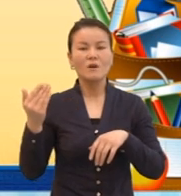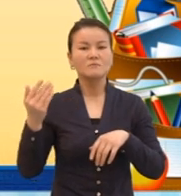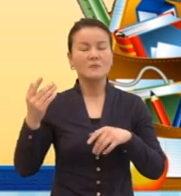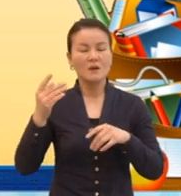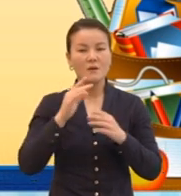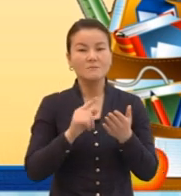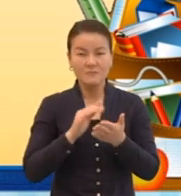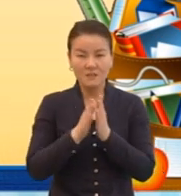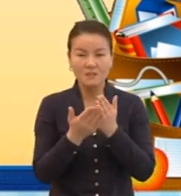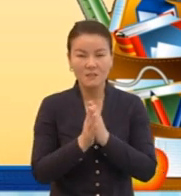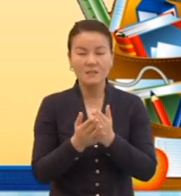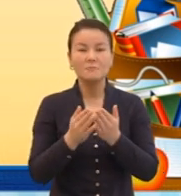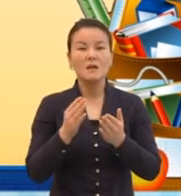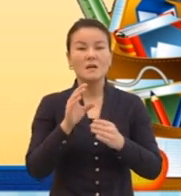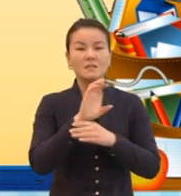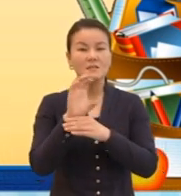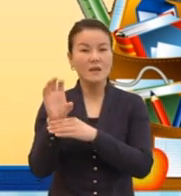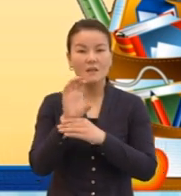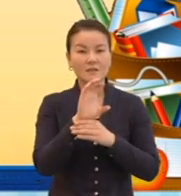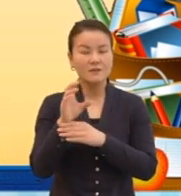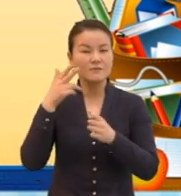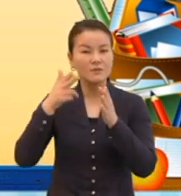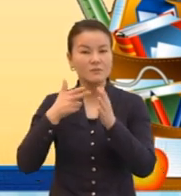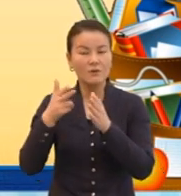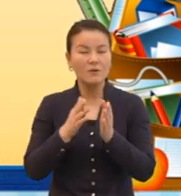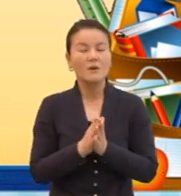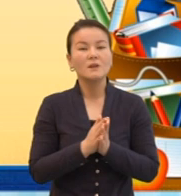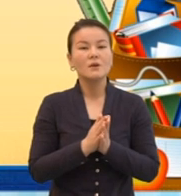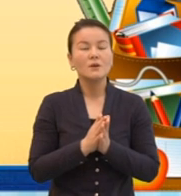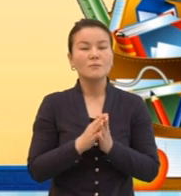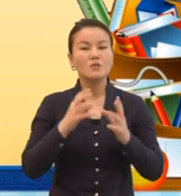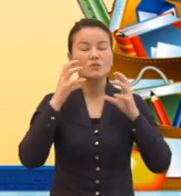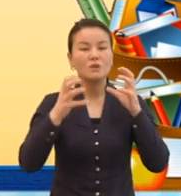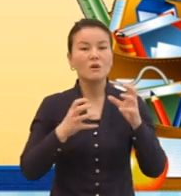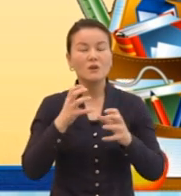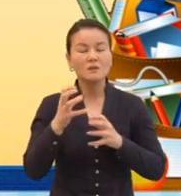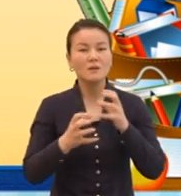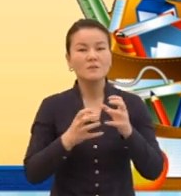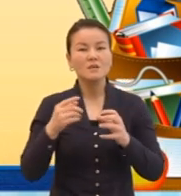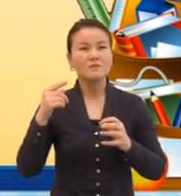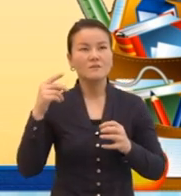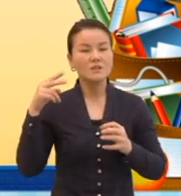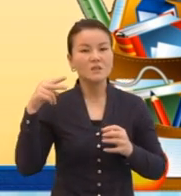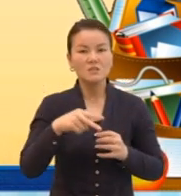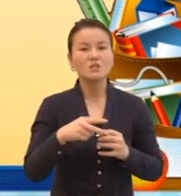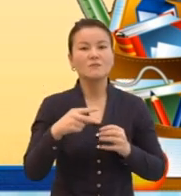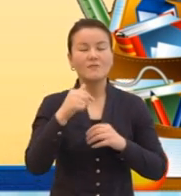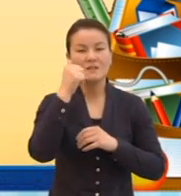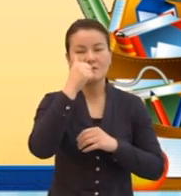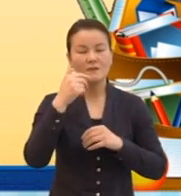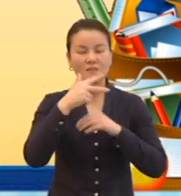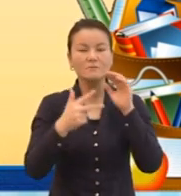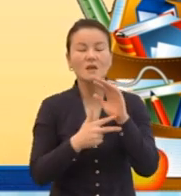фильмы, поставлены спектакли. Международной Тюркской академией 2018 год